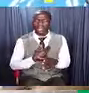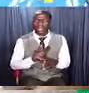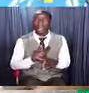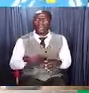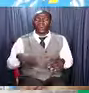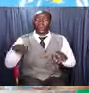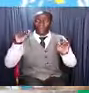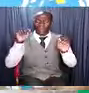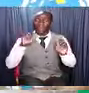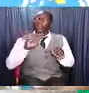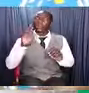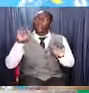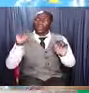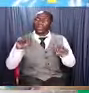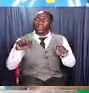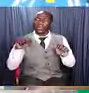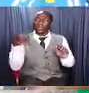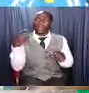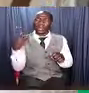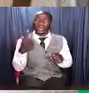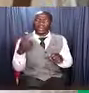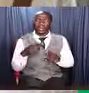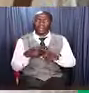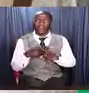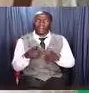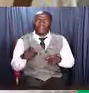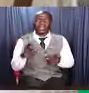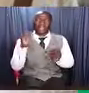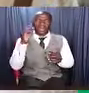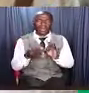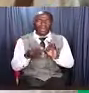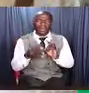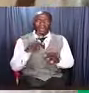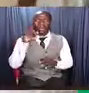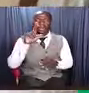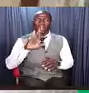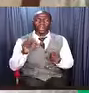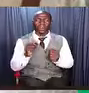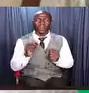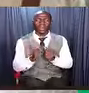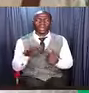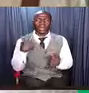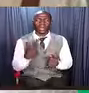Hatuwezi wenyewe Bwana Yesu. Kusema ndio kwa utakatifu. Hatuwezi wenyewe Bwana Yesu.